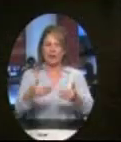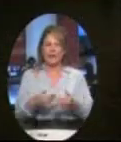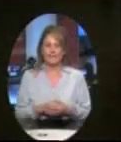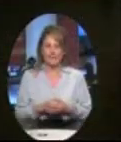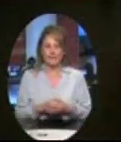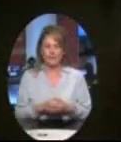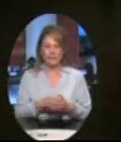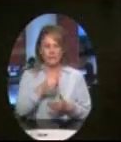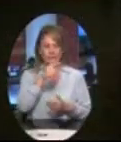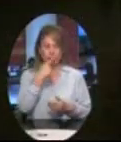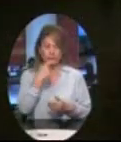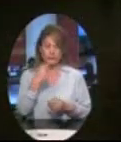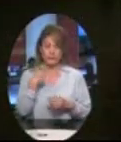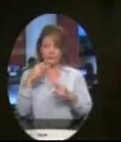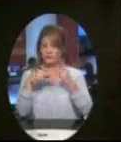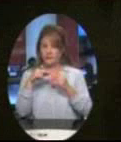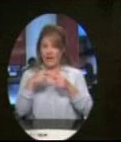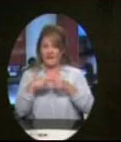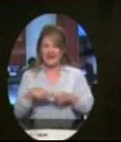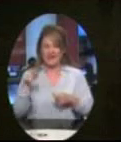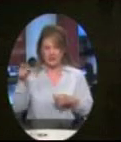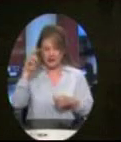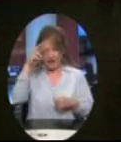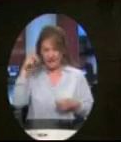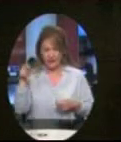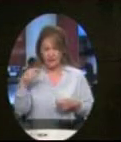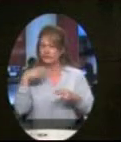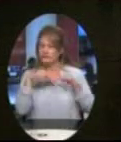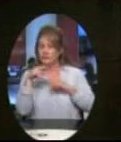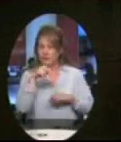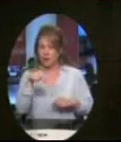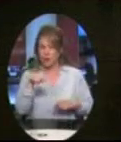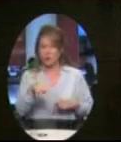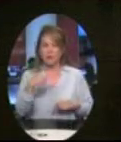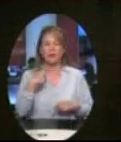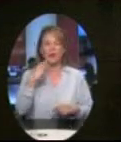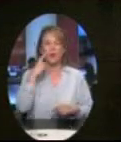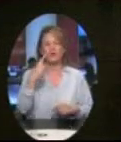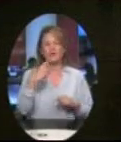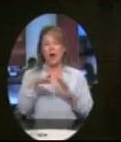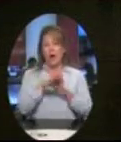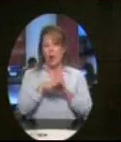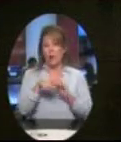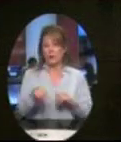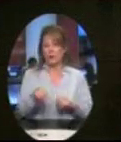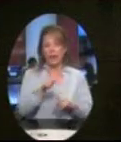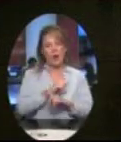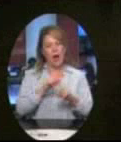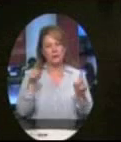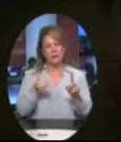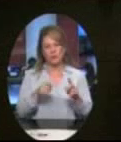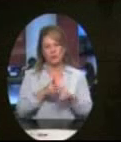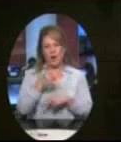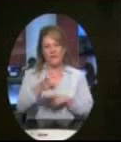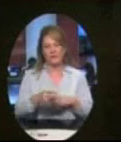חבר הכנסת טיבי ואני, ששוחחנו יחד בעניין הזה, אני סבור שהחוק הזה אסור שהוא ימשיך. אני